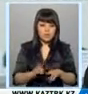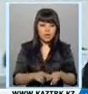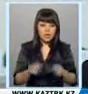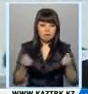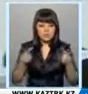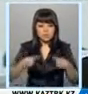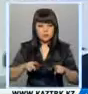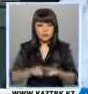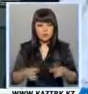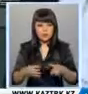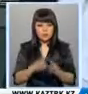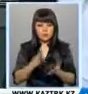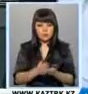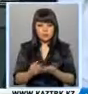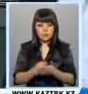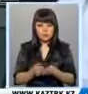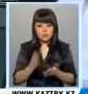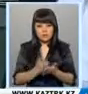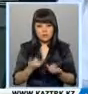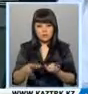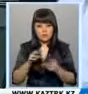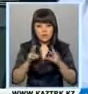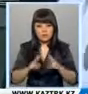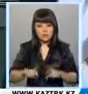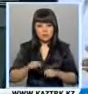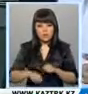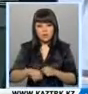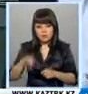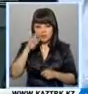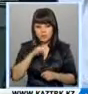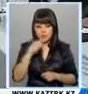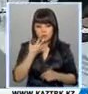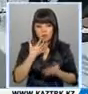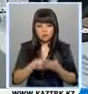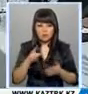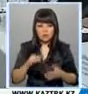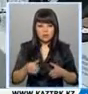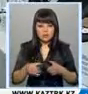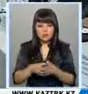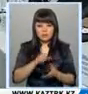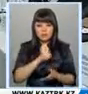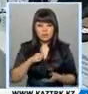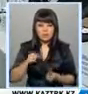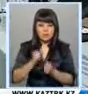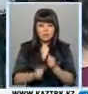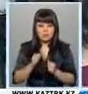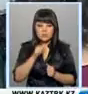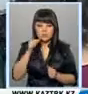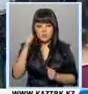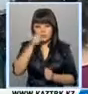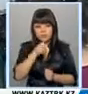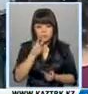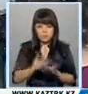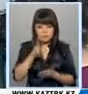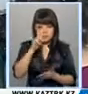инфляцияның көлемін басып отырмыз. Эксперт РА Қазақстан рейтинг агенттігі қордың сенімділік рейтингін өткен жылы ең